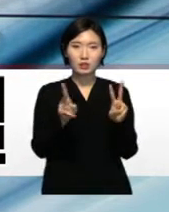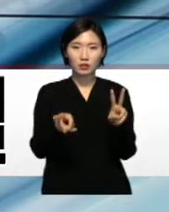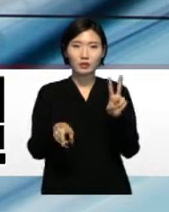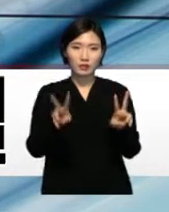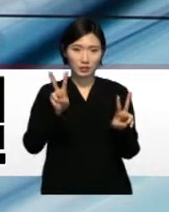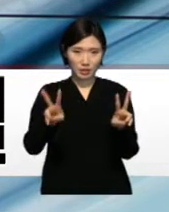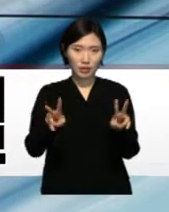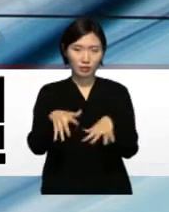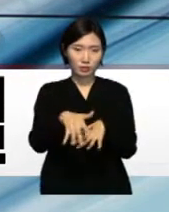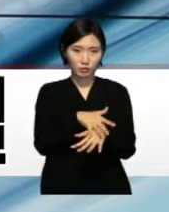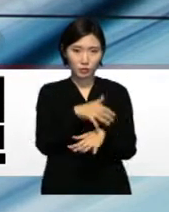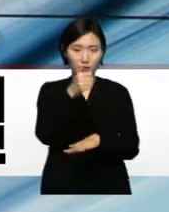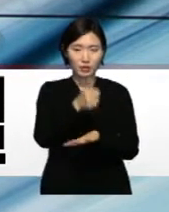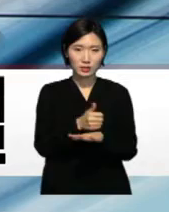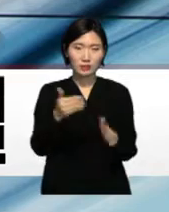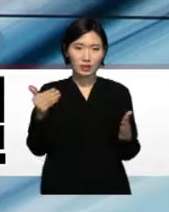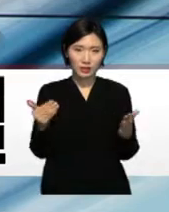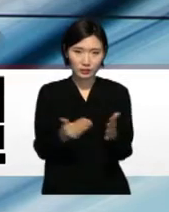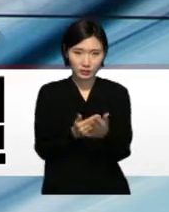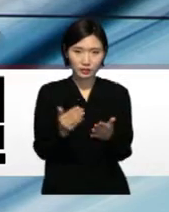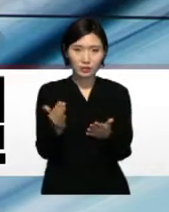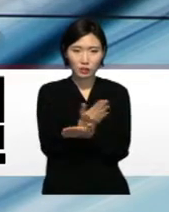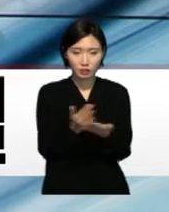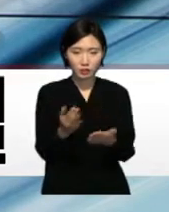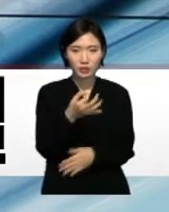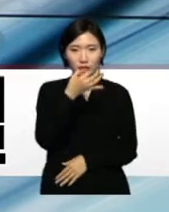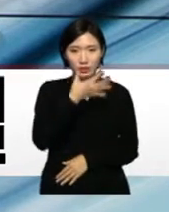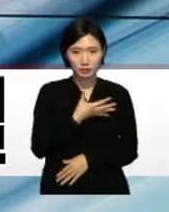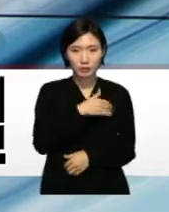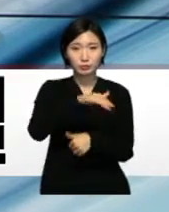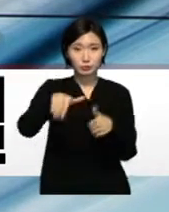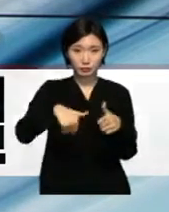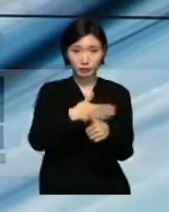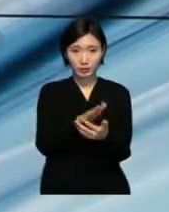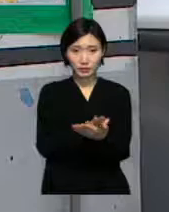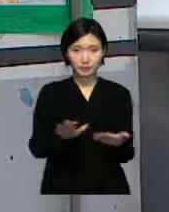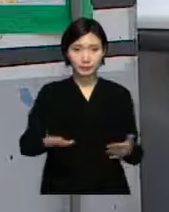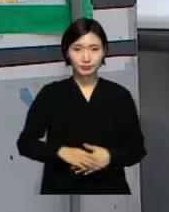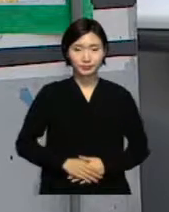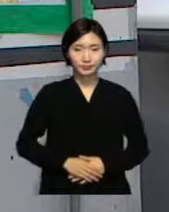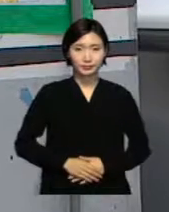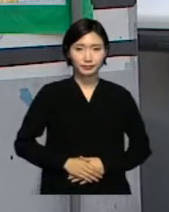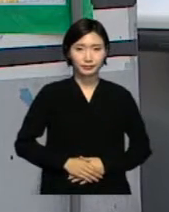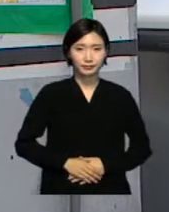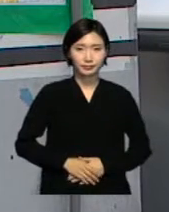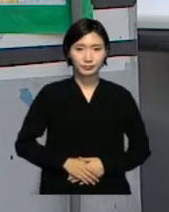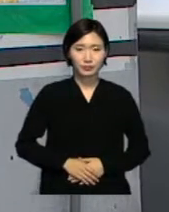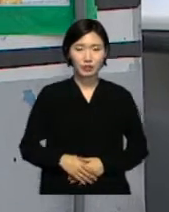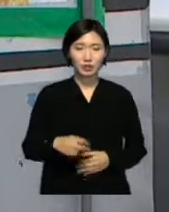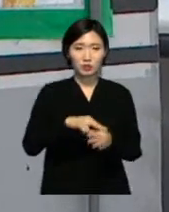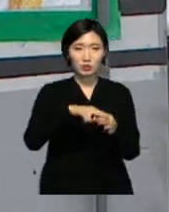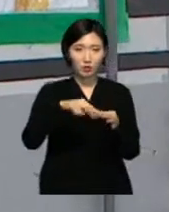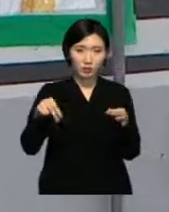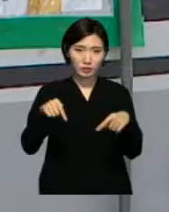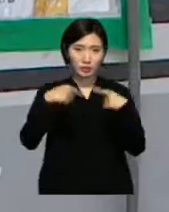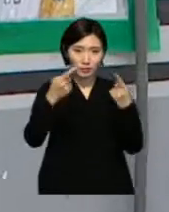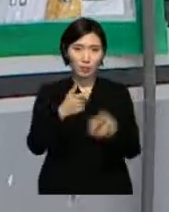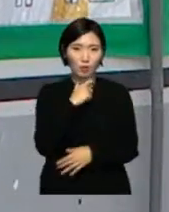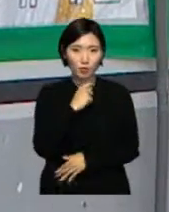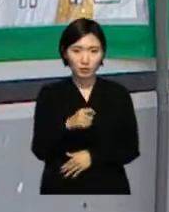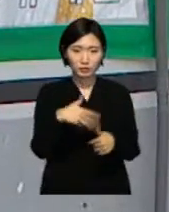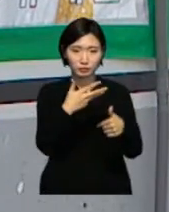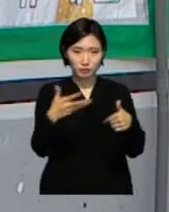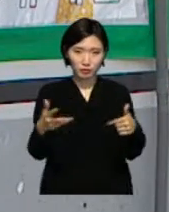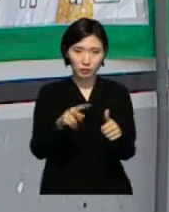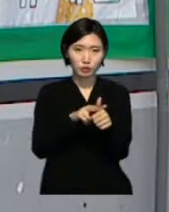속에 마지막까지 우열을 가리기 힘든 분위기입니다. 김대현 기자입니다. 여의도 행을 노리는 금천구